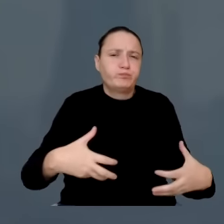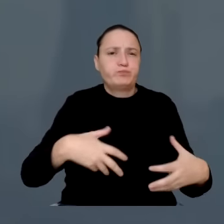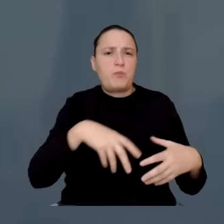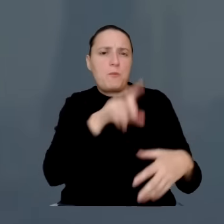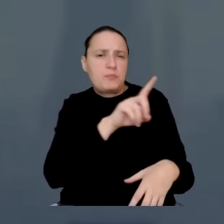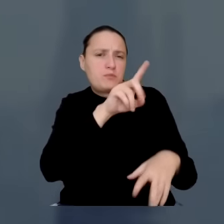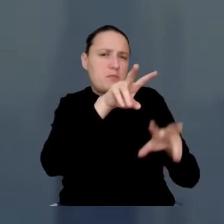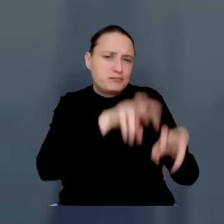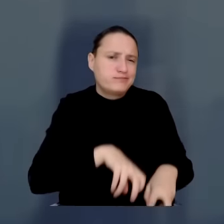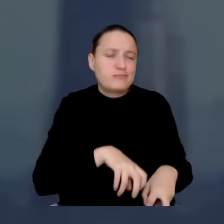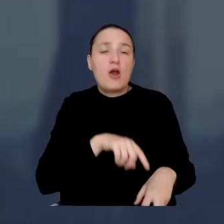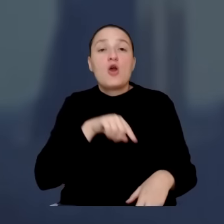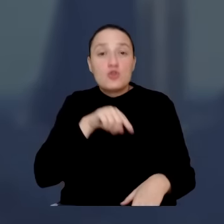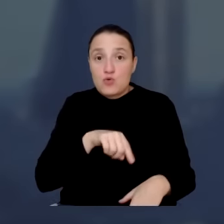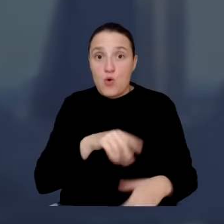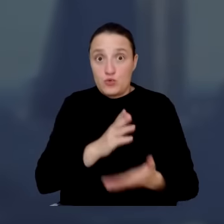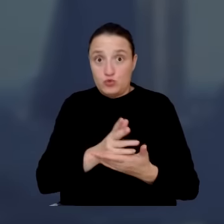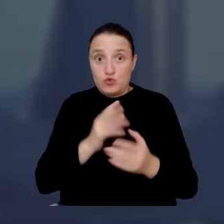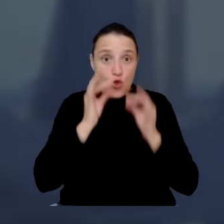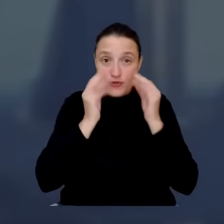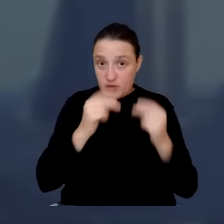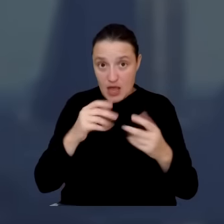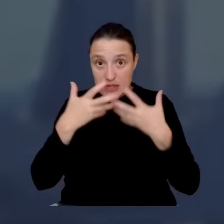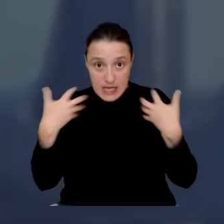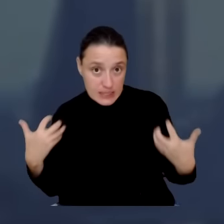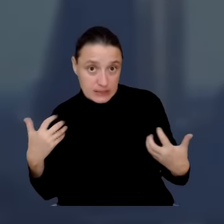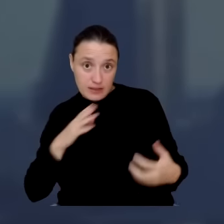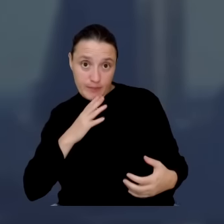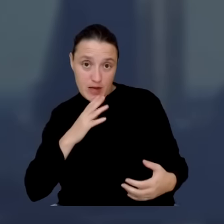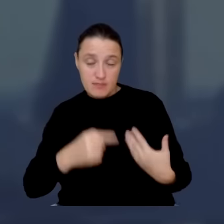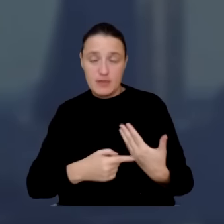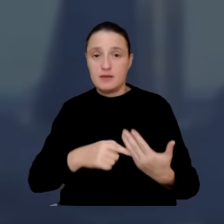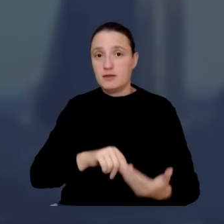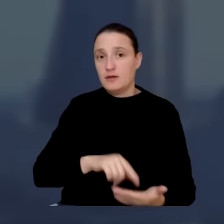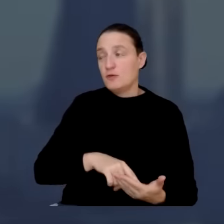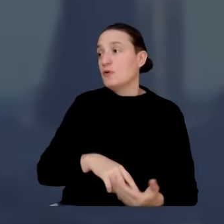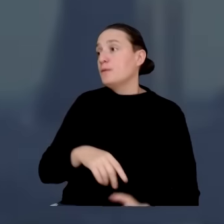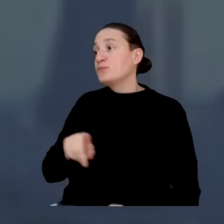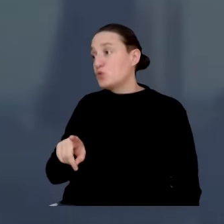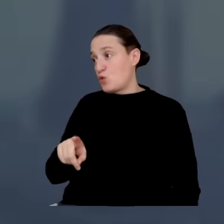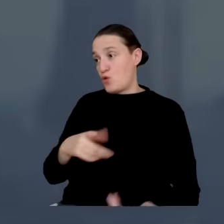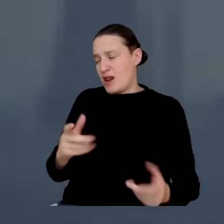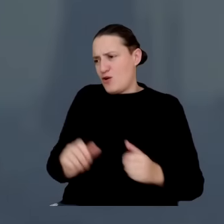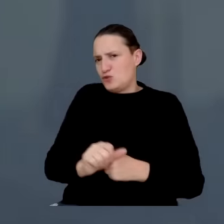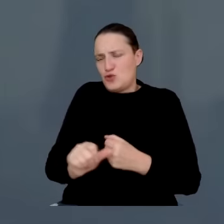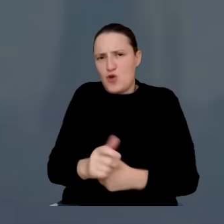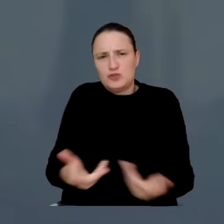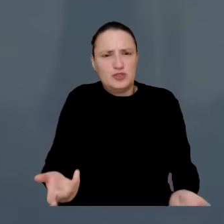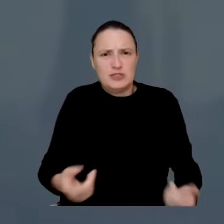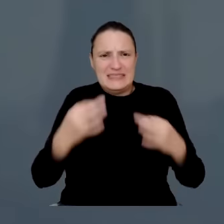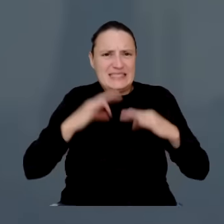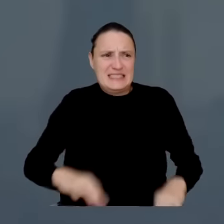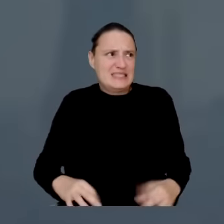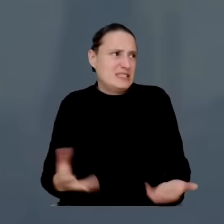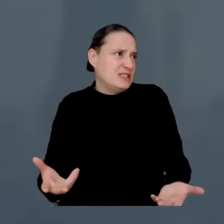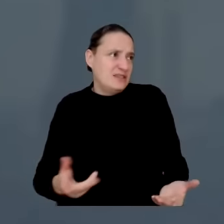tygrysy bo to już kotami ciężko nazwać Ale co się dzieje z tymi zyskami spółek czy to jest jakaś nieudolność czy to jest specjalnie robione